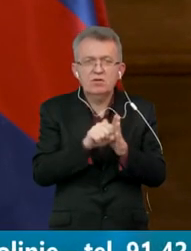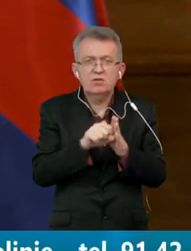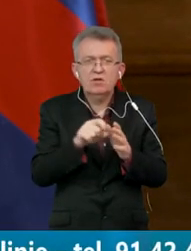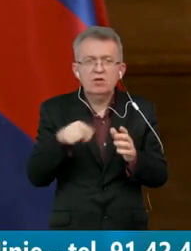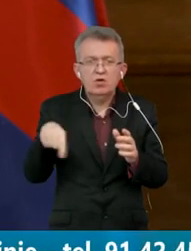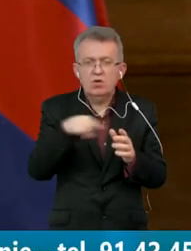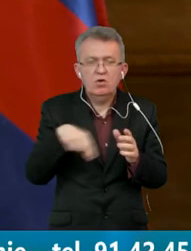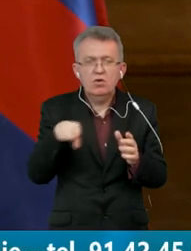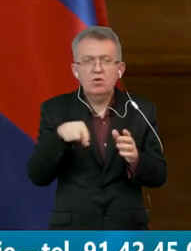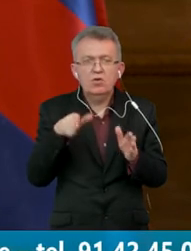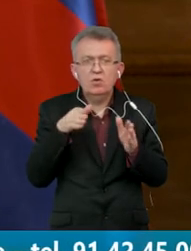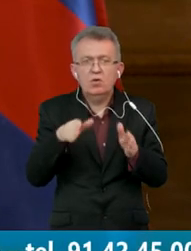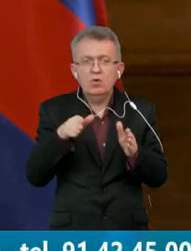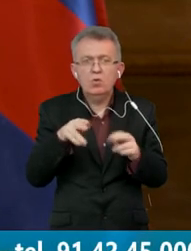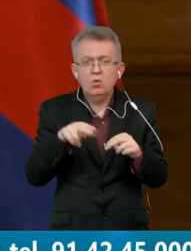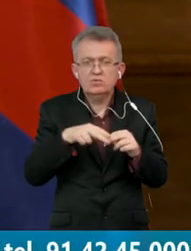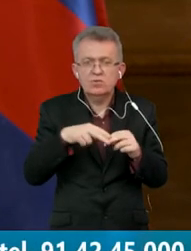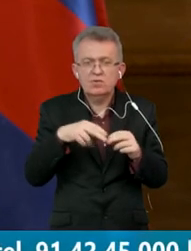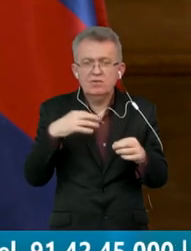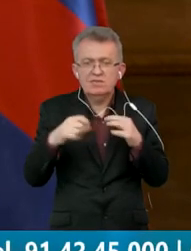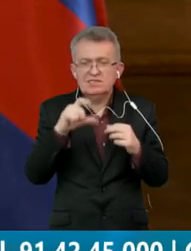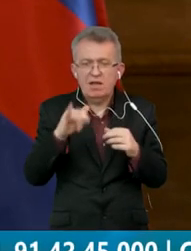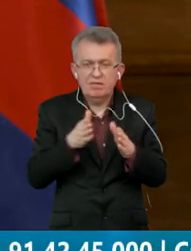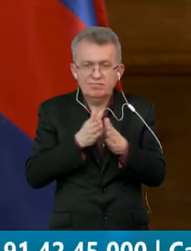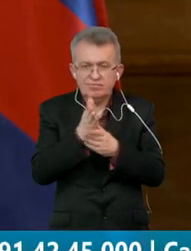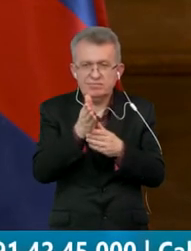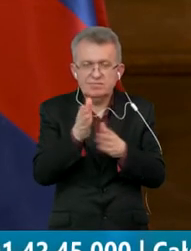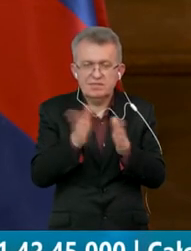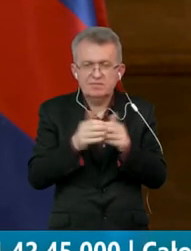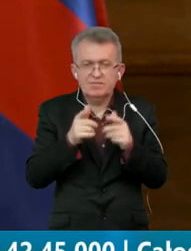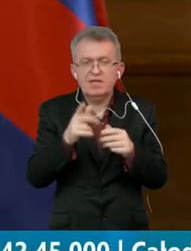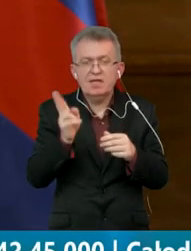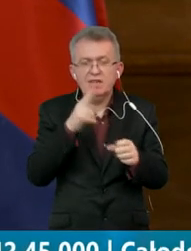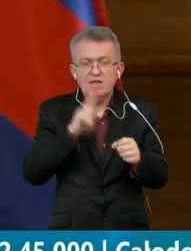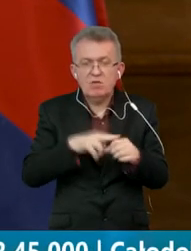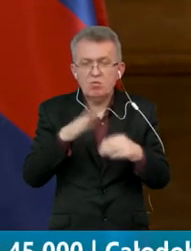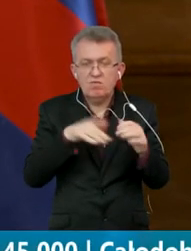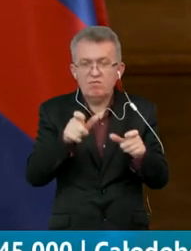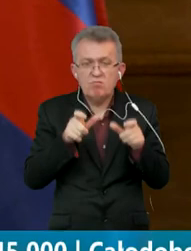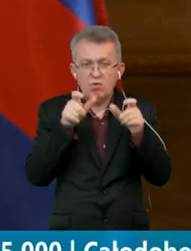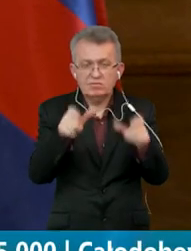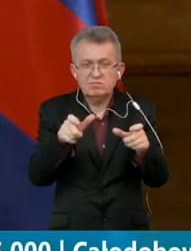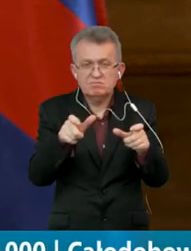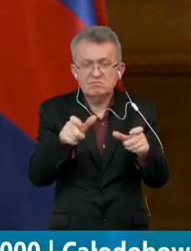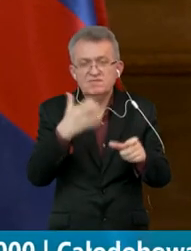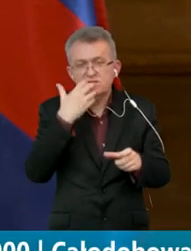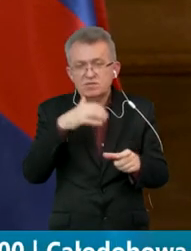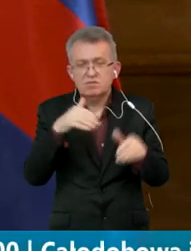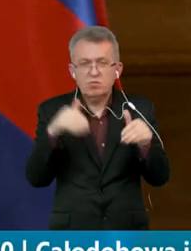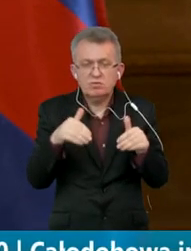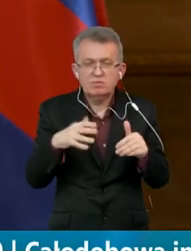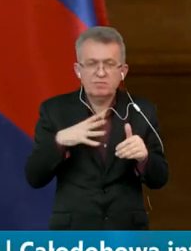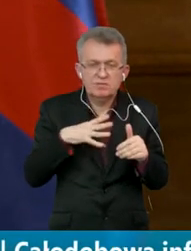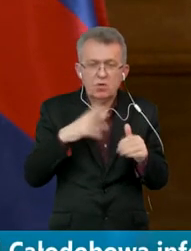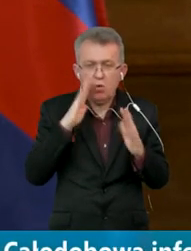ronda przy urzędzie celnym. Jeżeli chodzi o termin budowy tego mostu, no to myślę, że najwcześniej ta budowa rozpocznie się